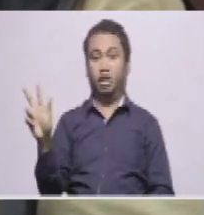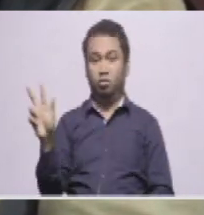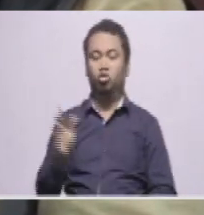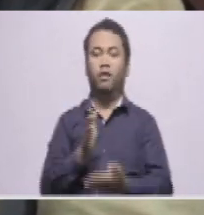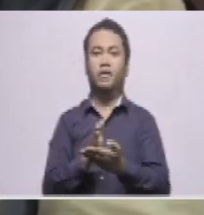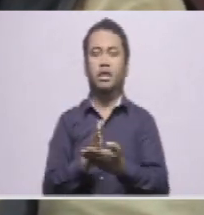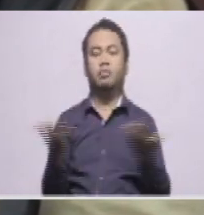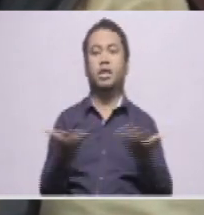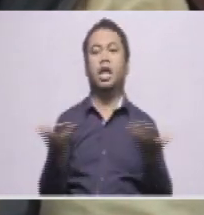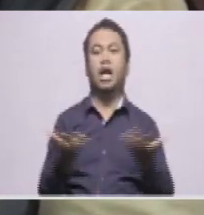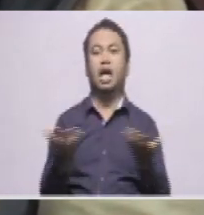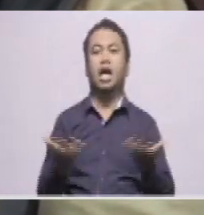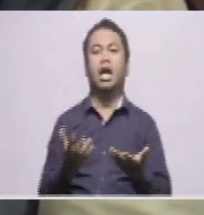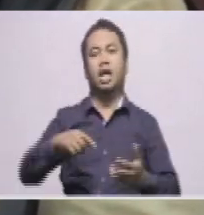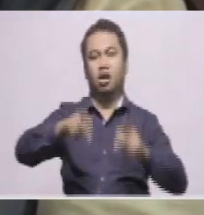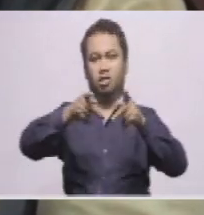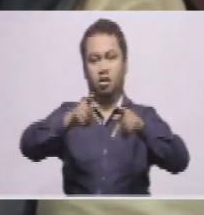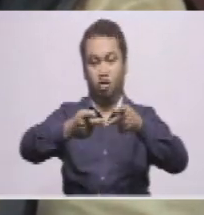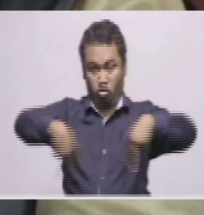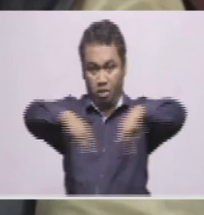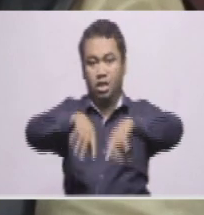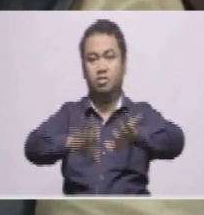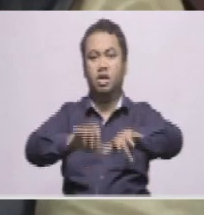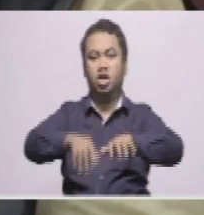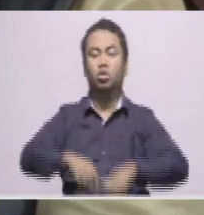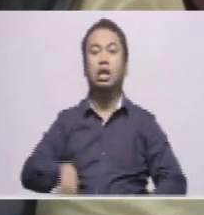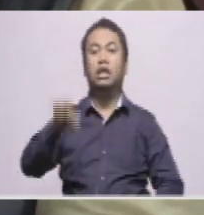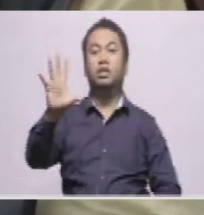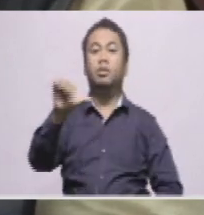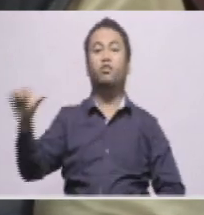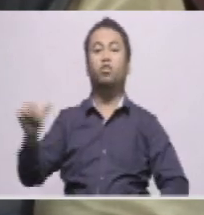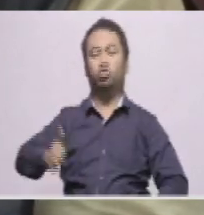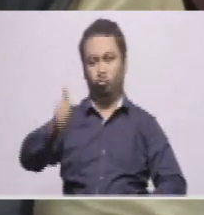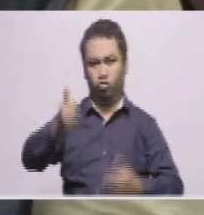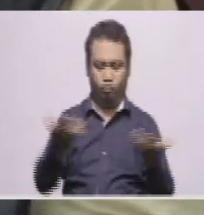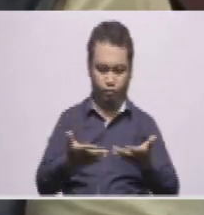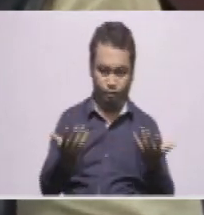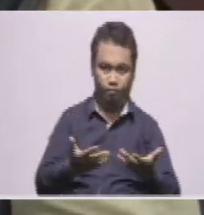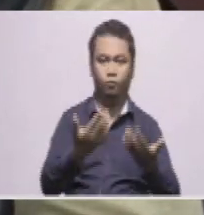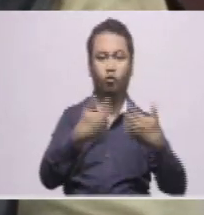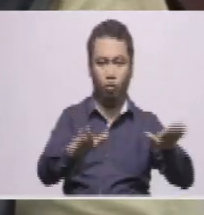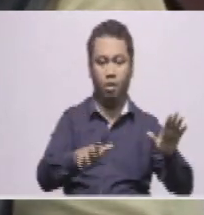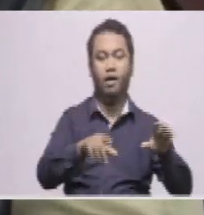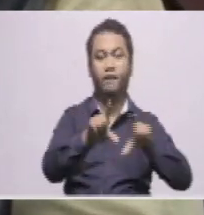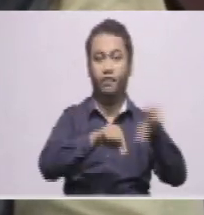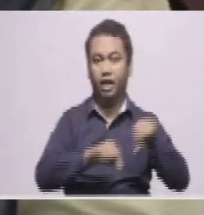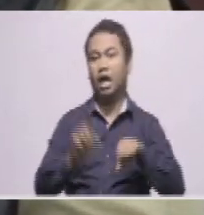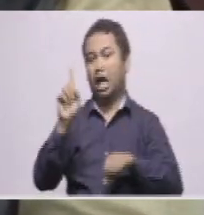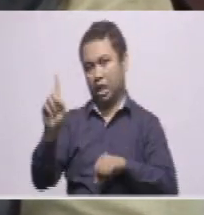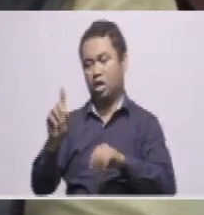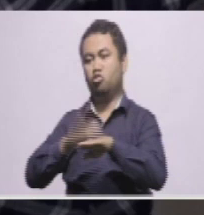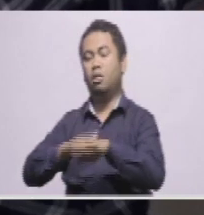de fahentanana ka ny 5.50 dia nifandray fombafomba mpifidianana ary ny ray kosa dia nakasika ny